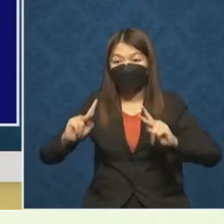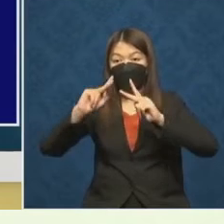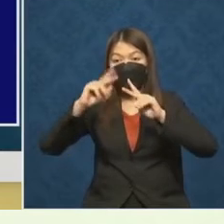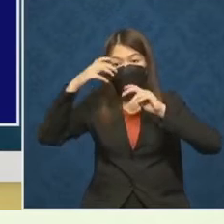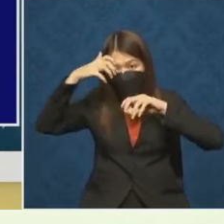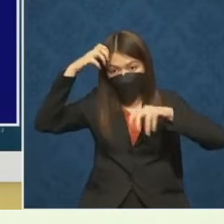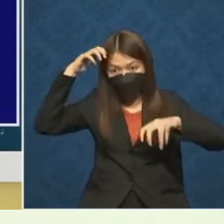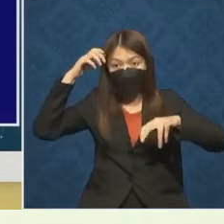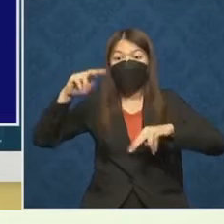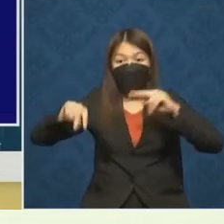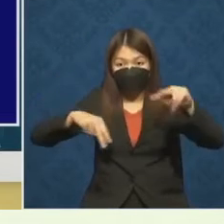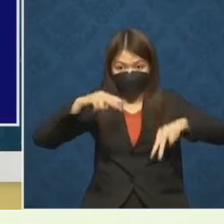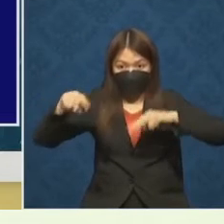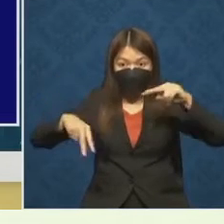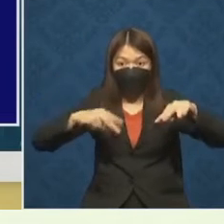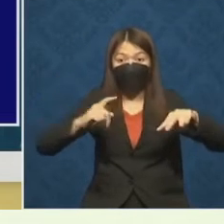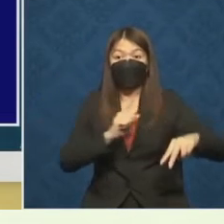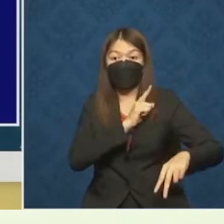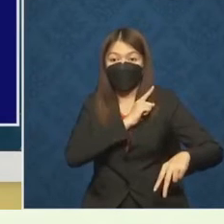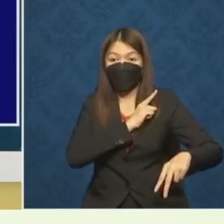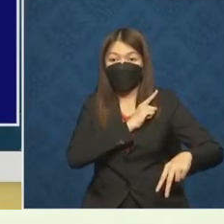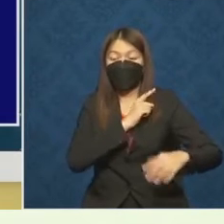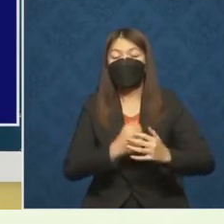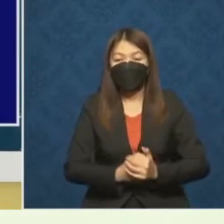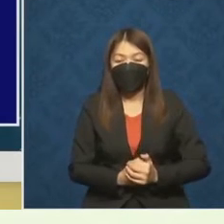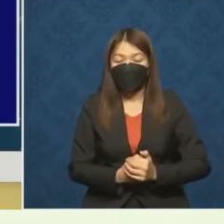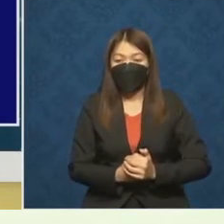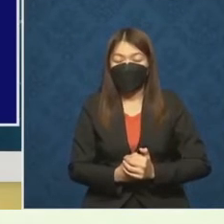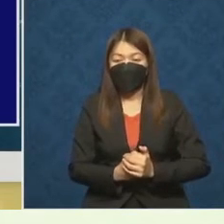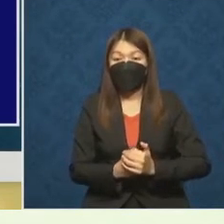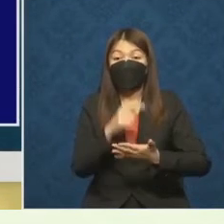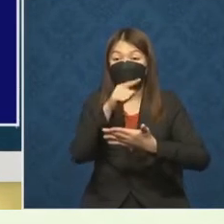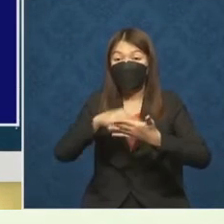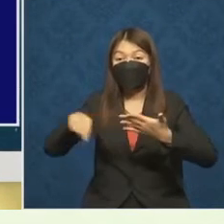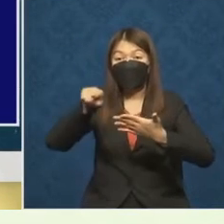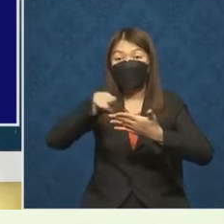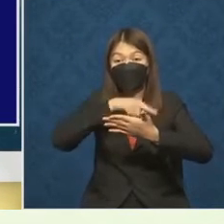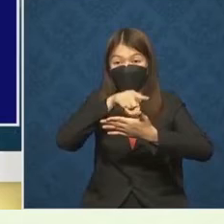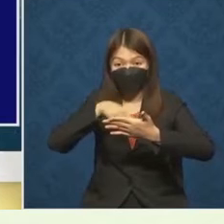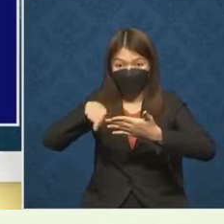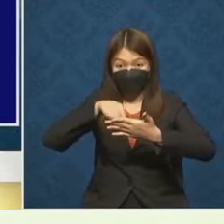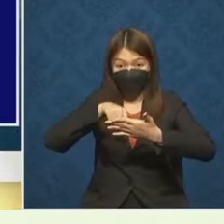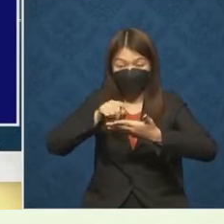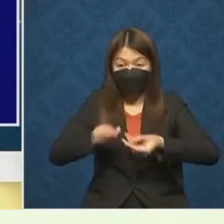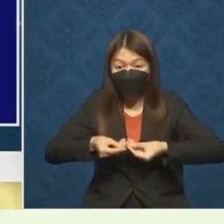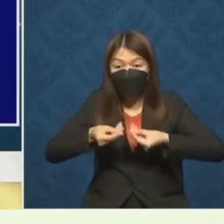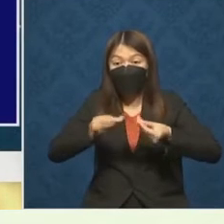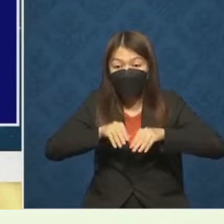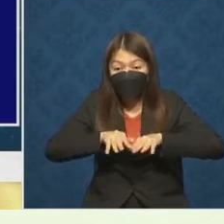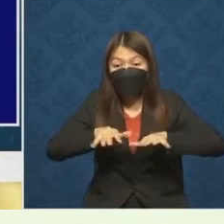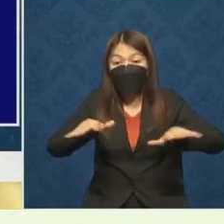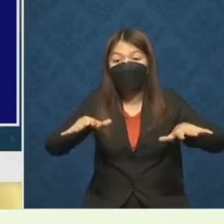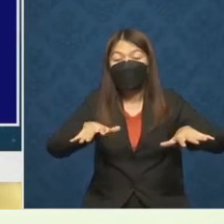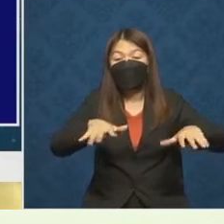ผู้ควบคุมกำกับดูแลอยู่นะฮะต่อมาเมื่อการเลือกตั้งกระจายอำนาจไปยังท้องถิ่นมี